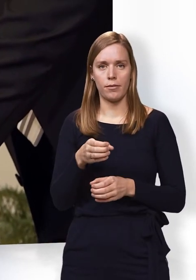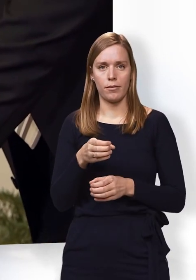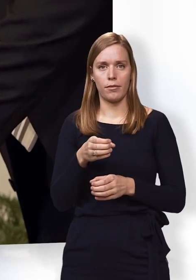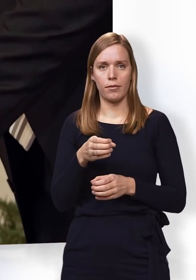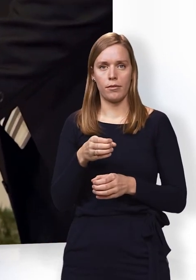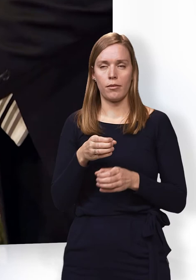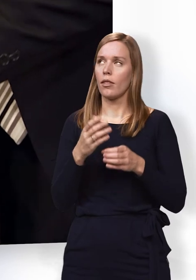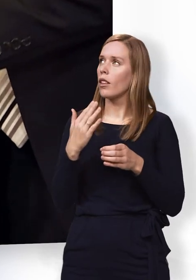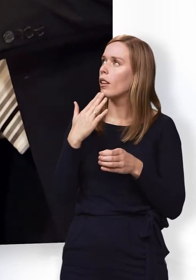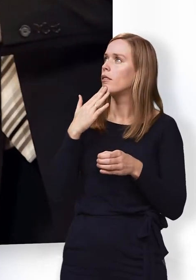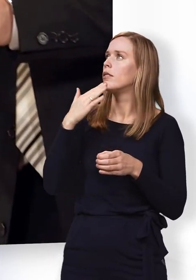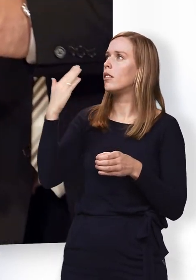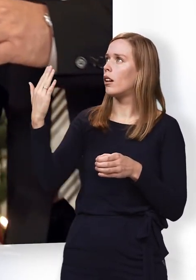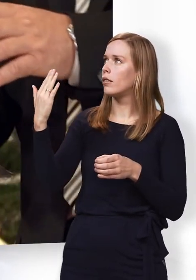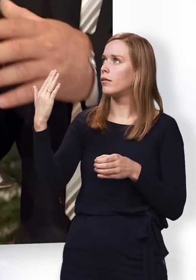sagte Dank,